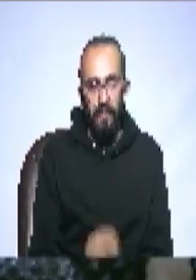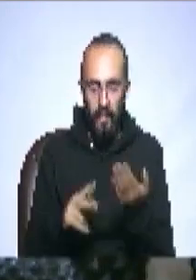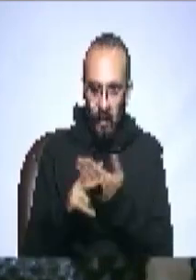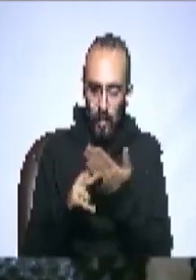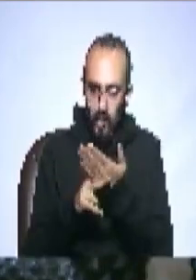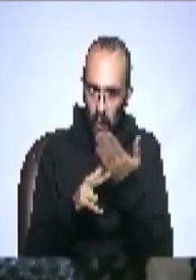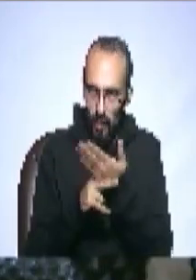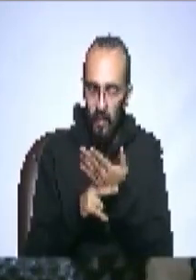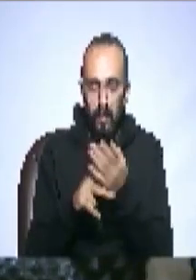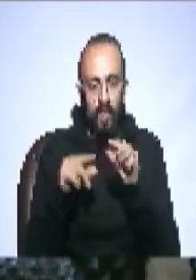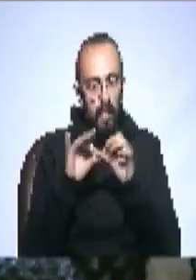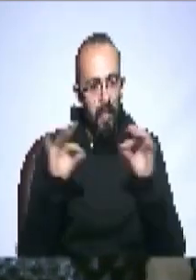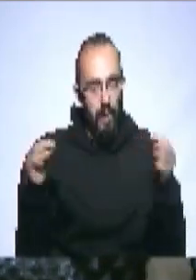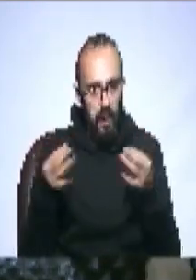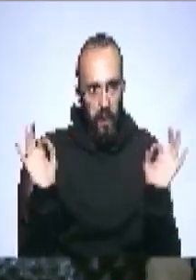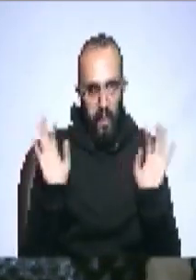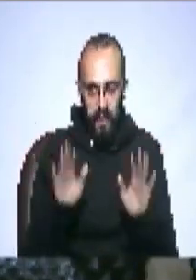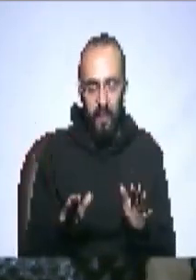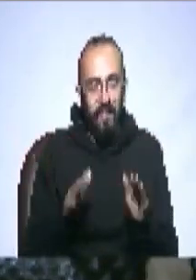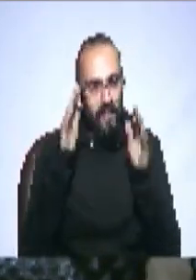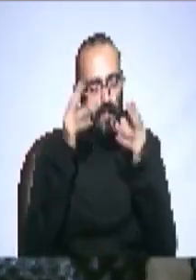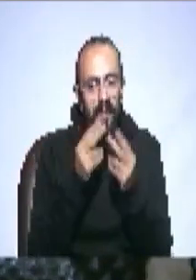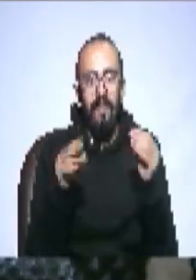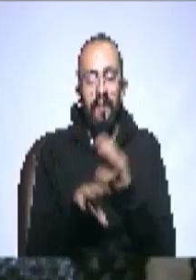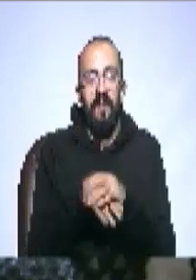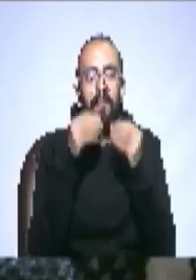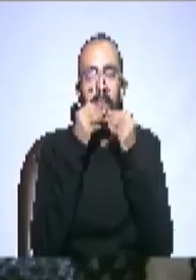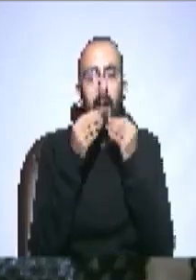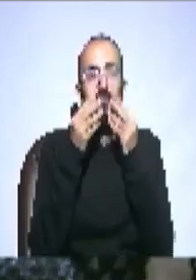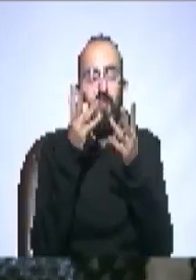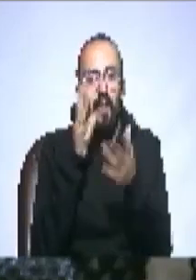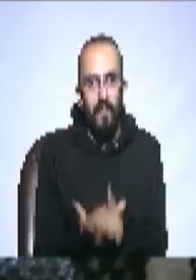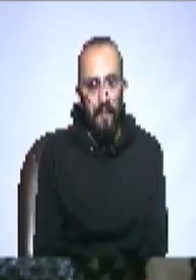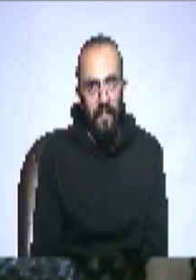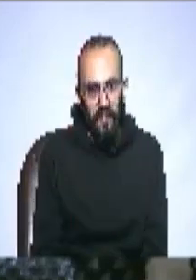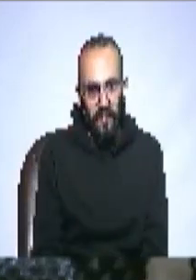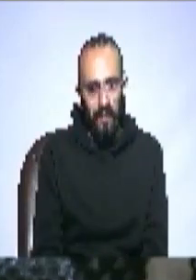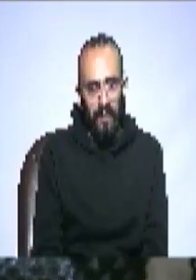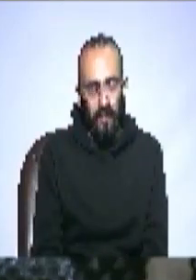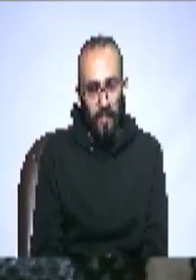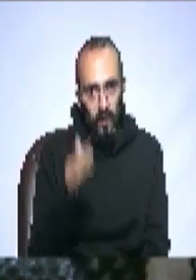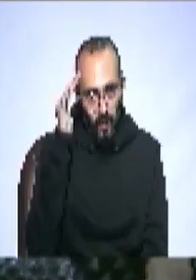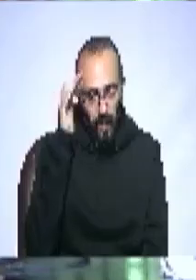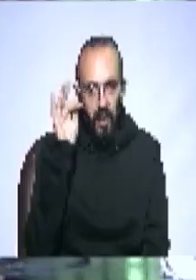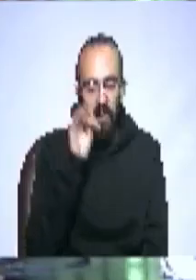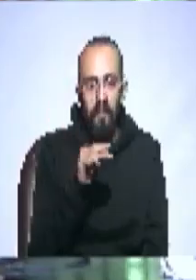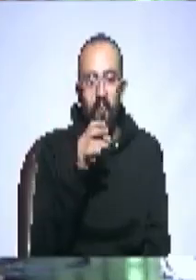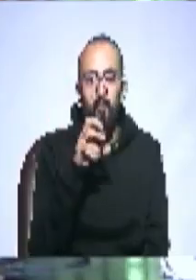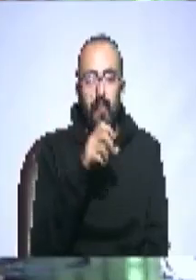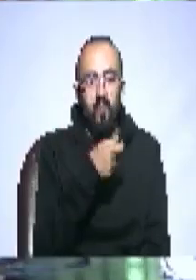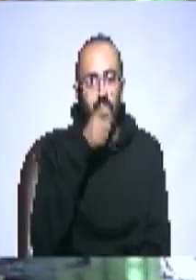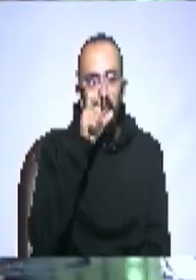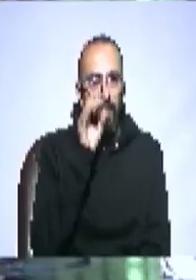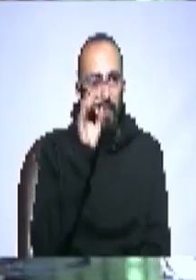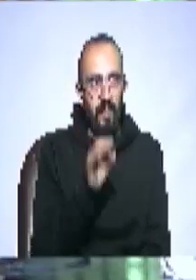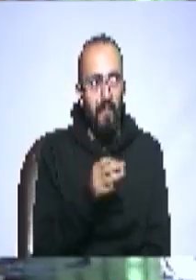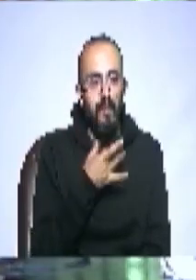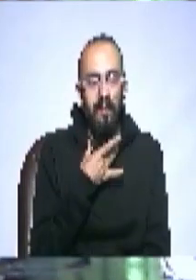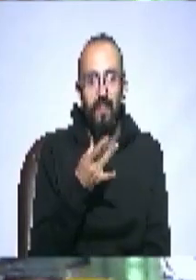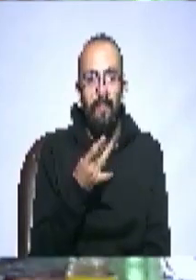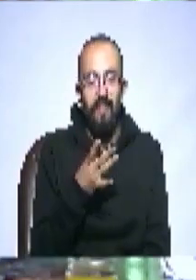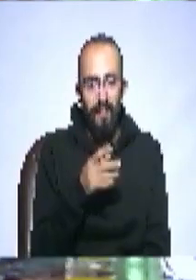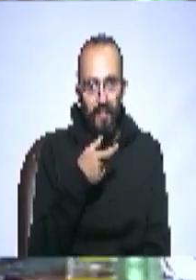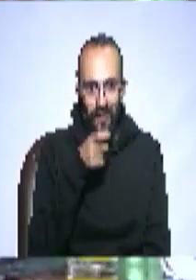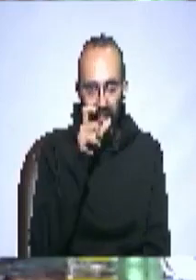كمقاطع، كل حاجه لوحدها. تسلم ايدك يا شيف، بالهنا والشفا. طب ميرسي، ولازم نبلع بعصير برتقان برضو او حاجه، يعني عشان عصير